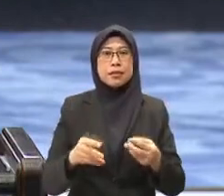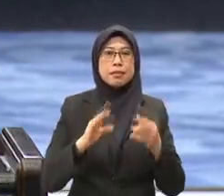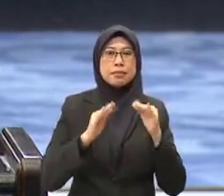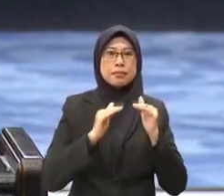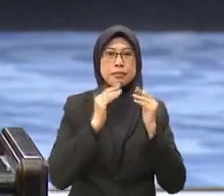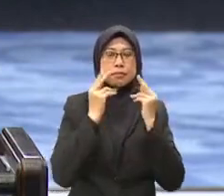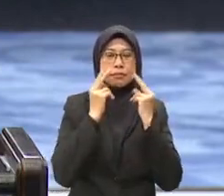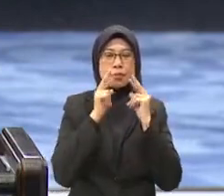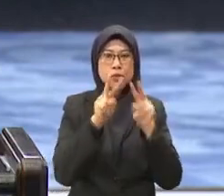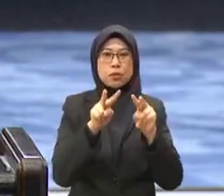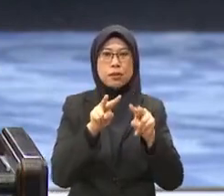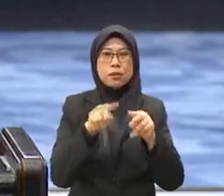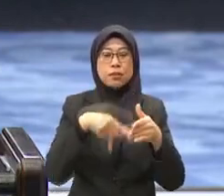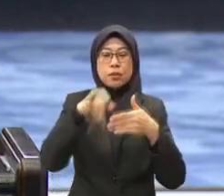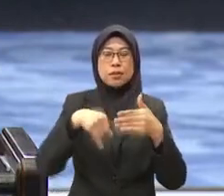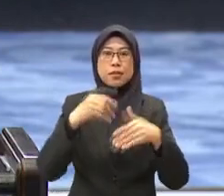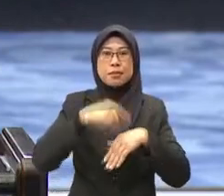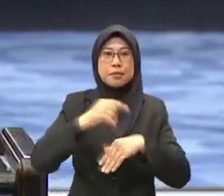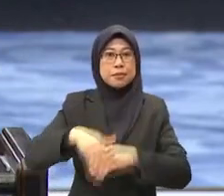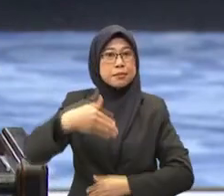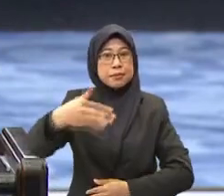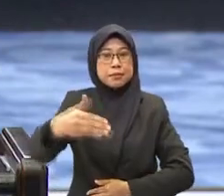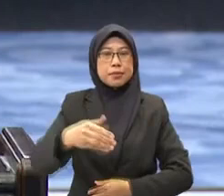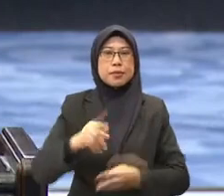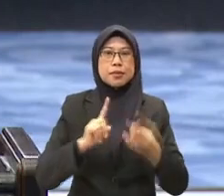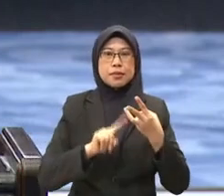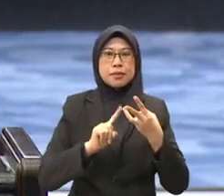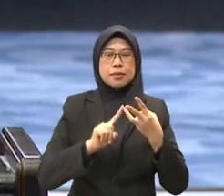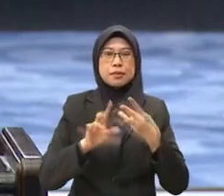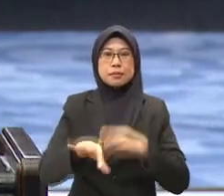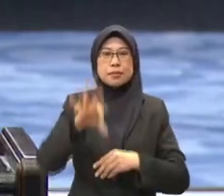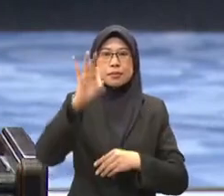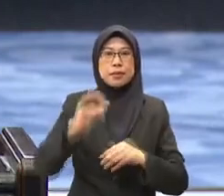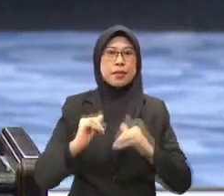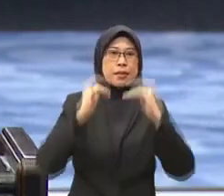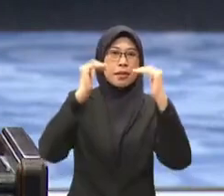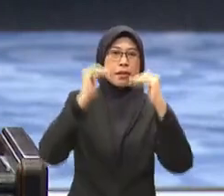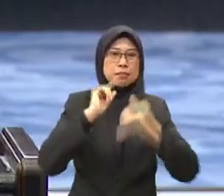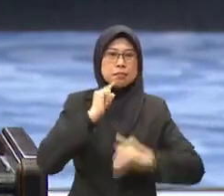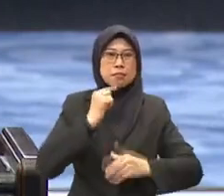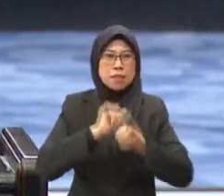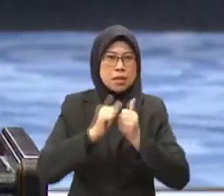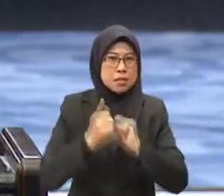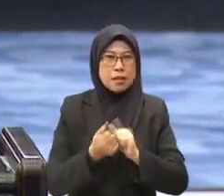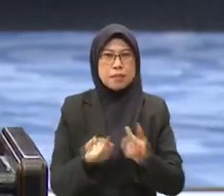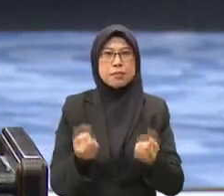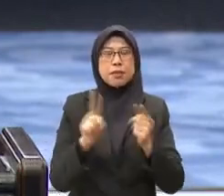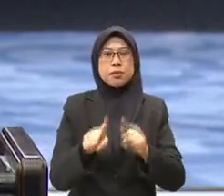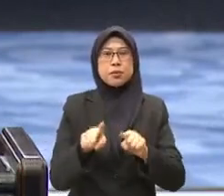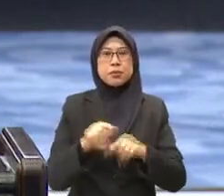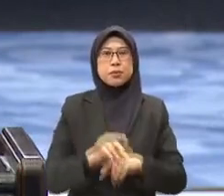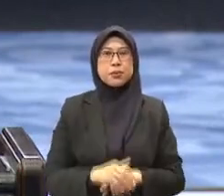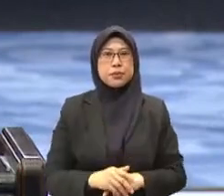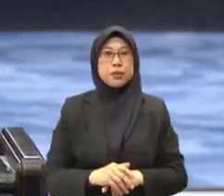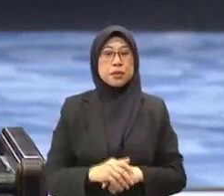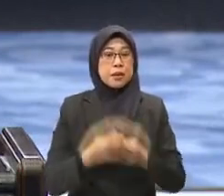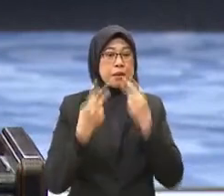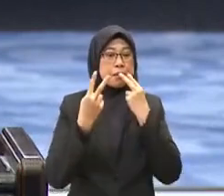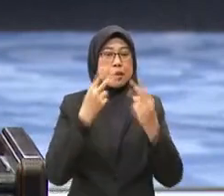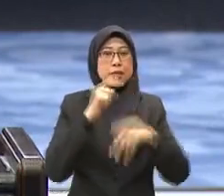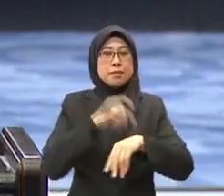pembelaan awam di Malaysia untuk menambah baik dan izin dengan izin untuk mengelevate dengan izin struktur